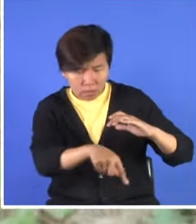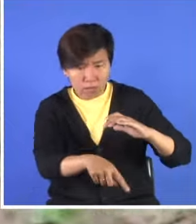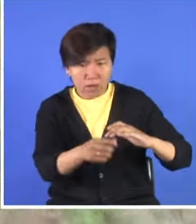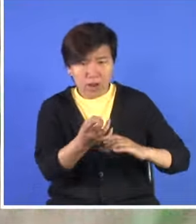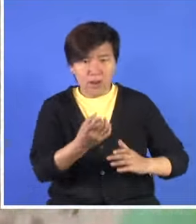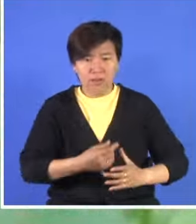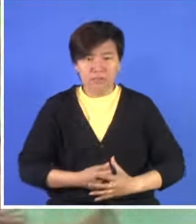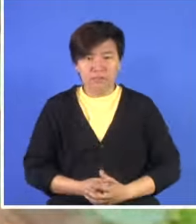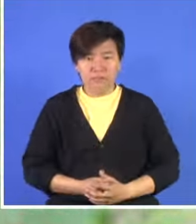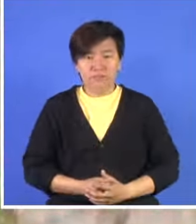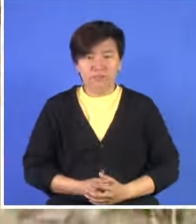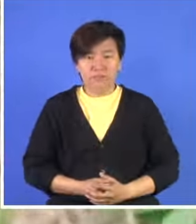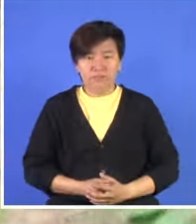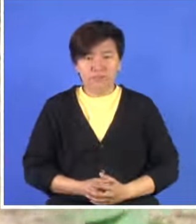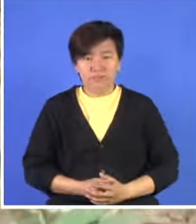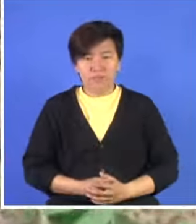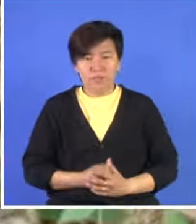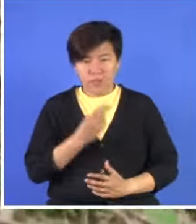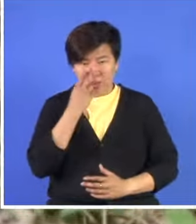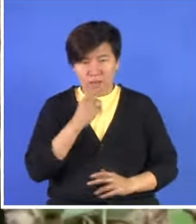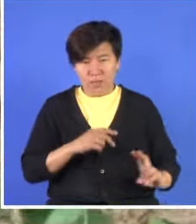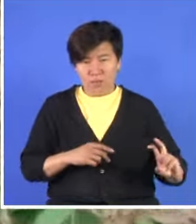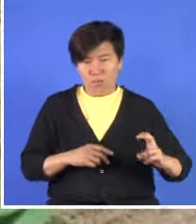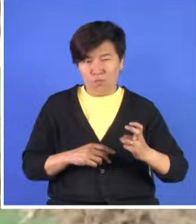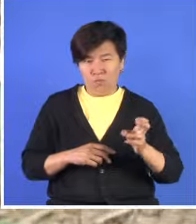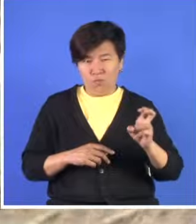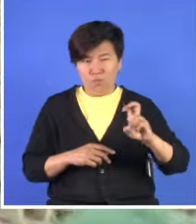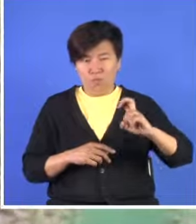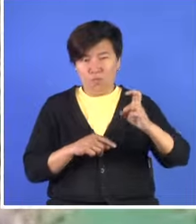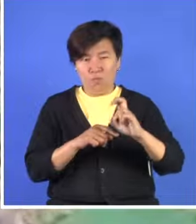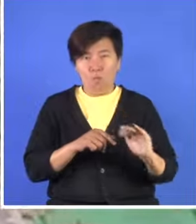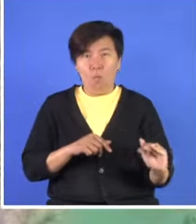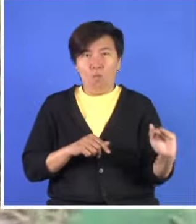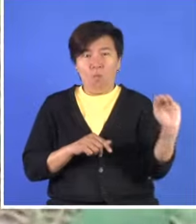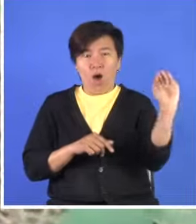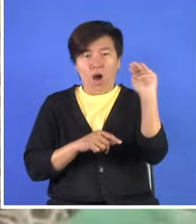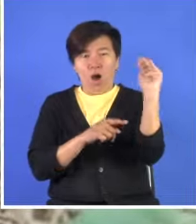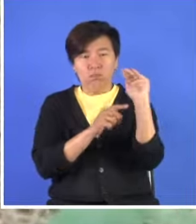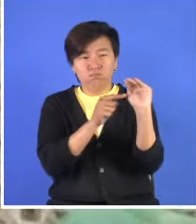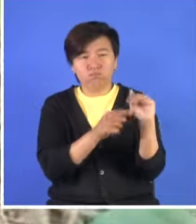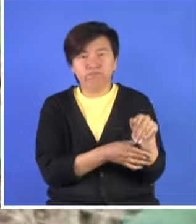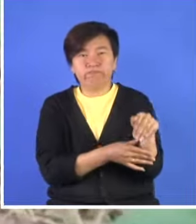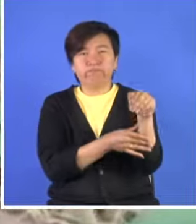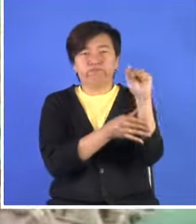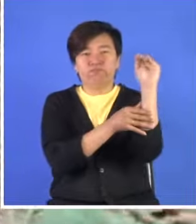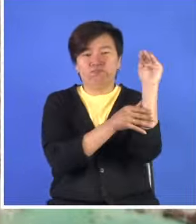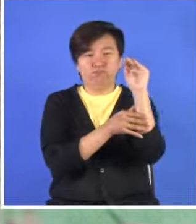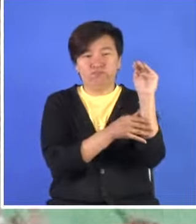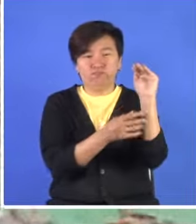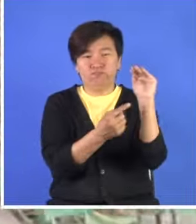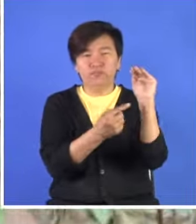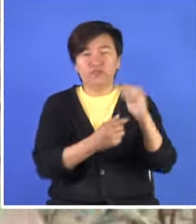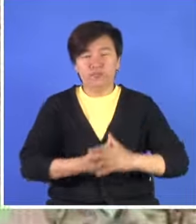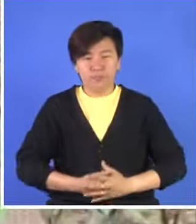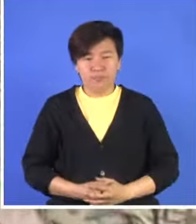ในรูนี้ครับนี่เลยเห็นแวบๆฮะงูเห่าฮะกำลังแผ่แม่แบ้อยู่ครับ แม่เบี้ยค่ะ แม่เบี้ยนะครับเนี่ยแ